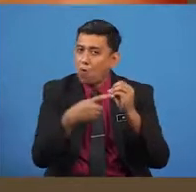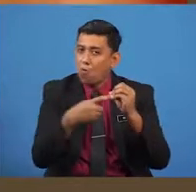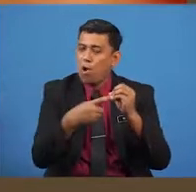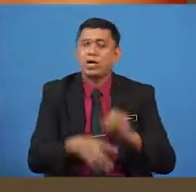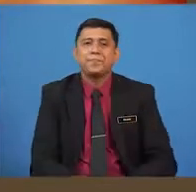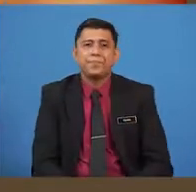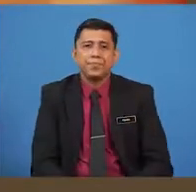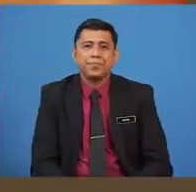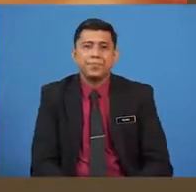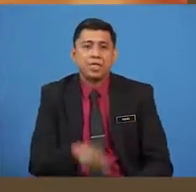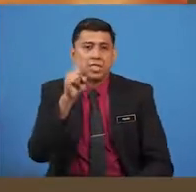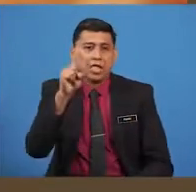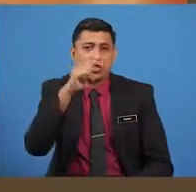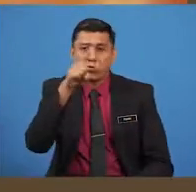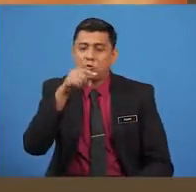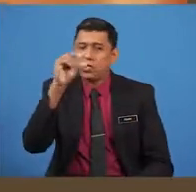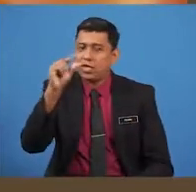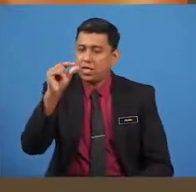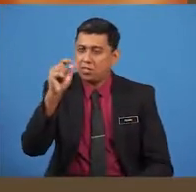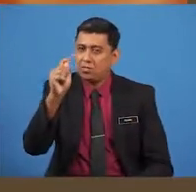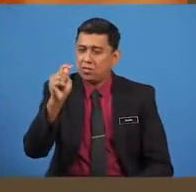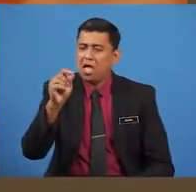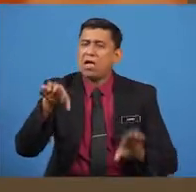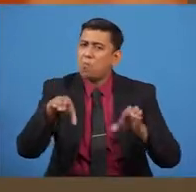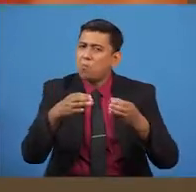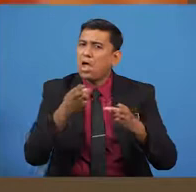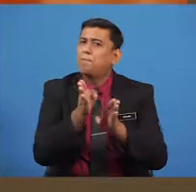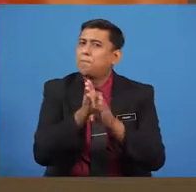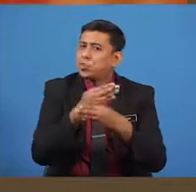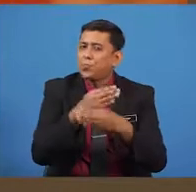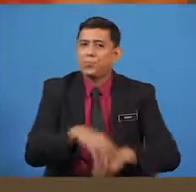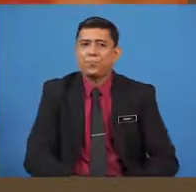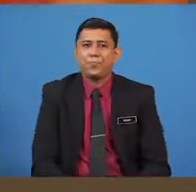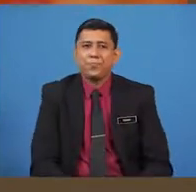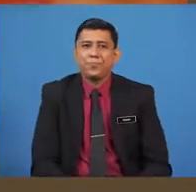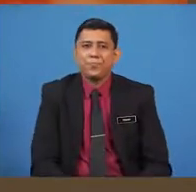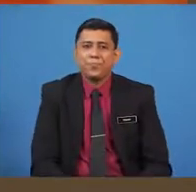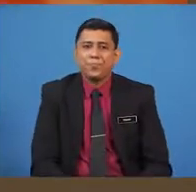Maka, satu zigot yang diploid akan dibentukkan.